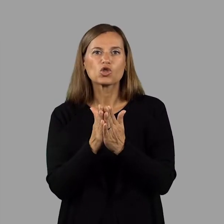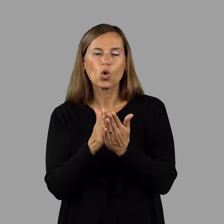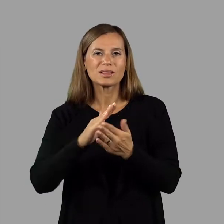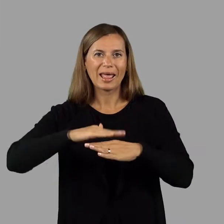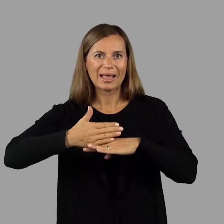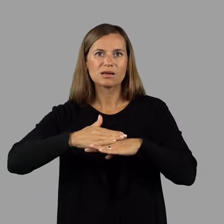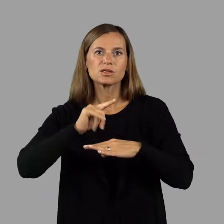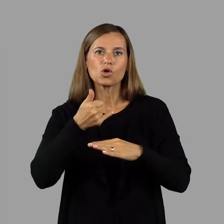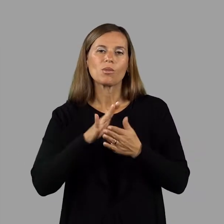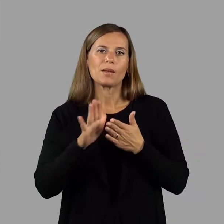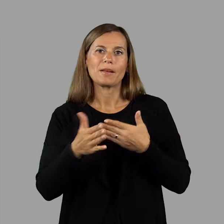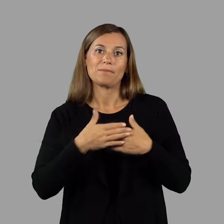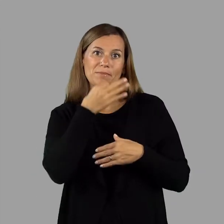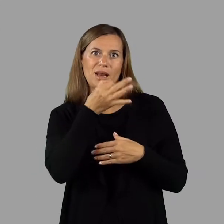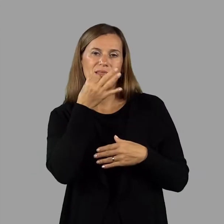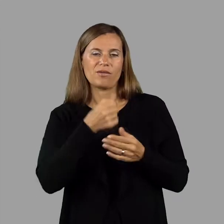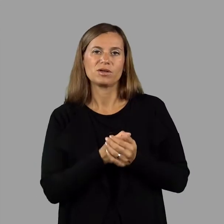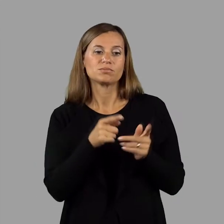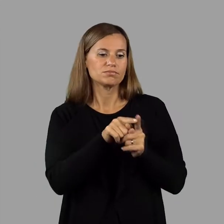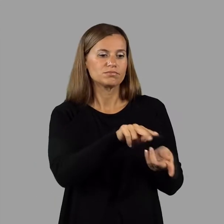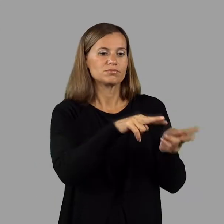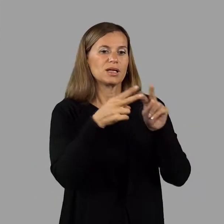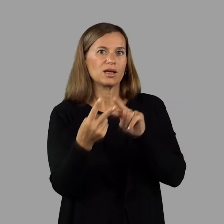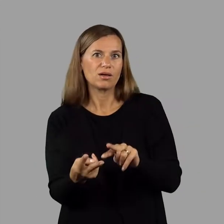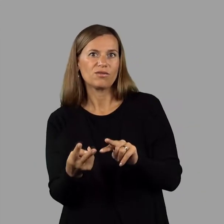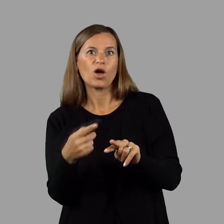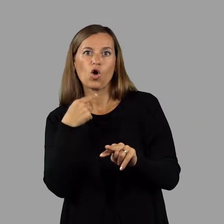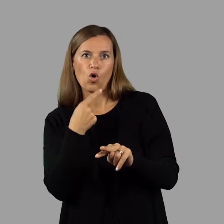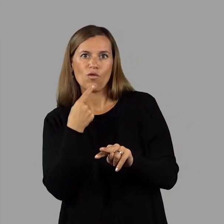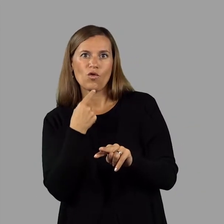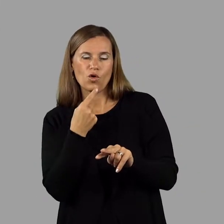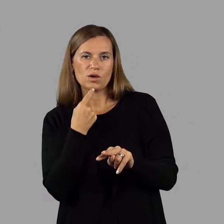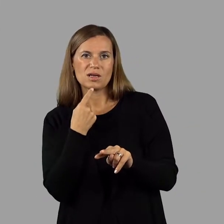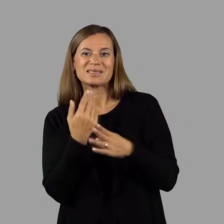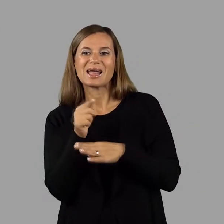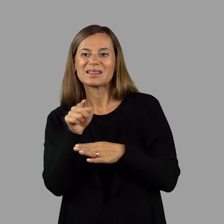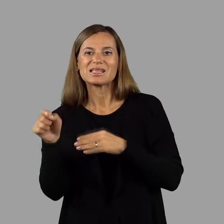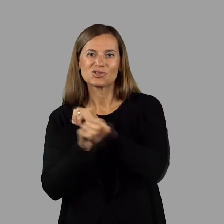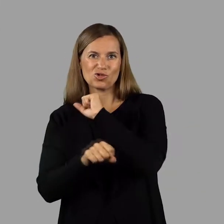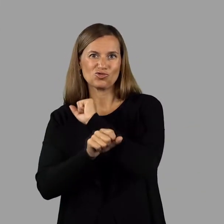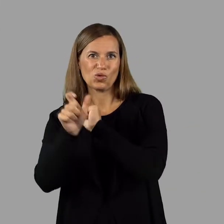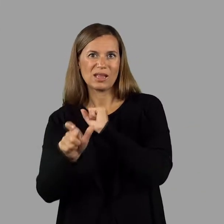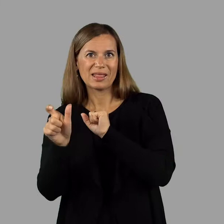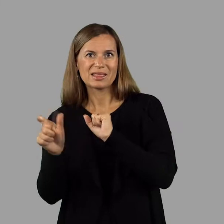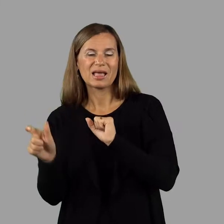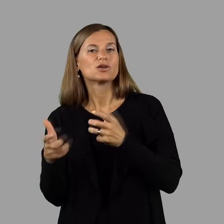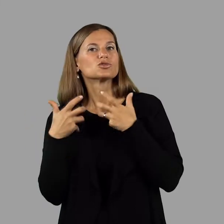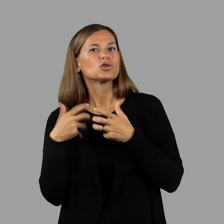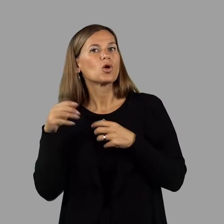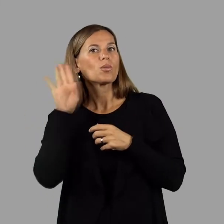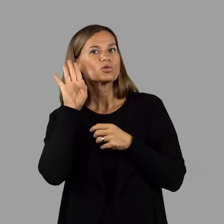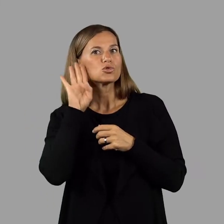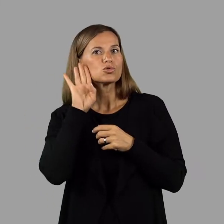predavanju, in tudi sinteza v govor izbranega tujega jezika za tiste študente, ki bi